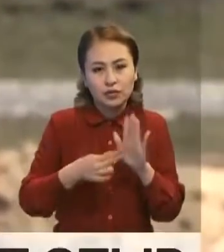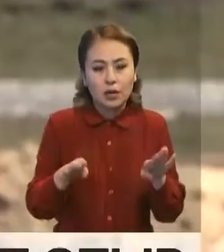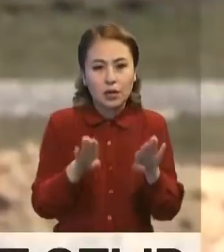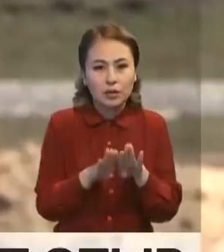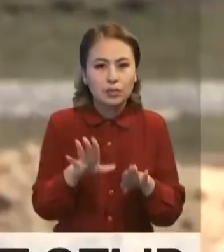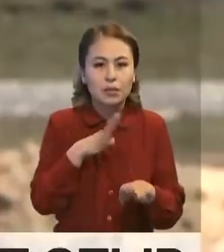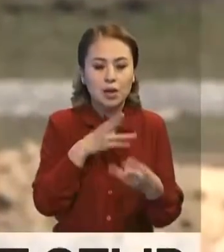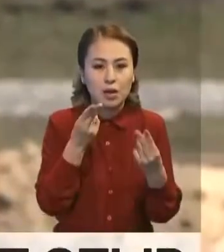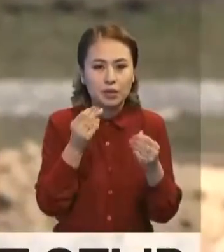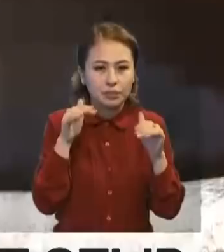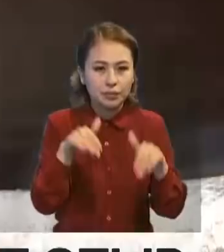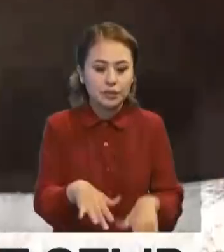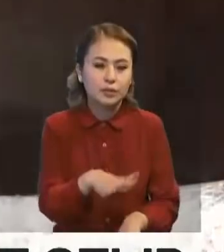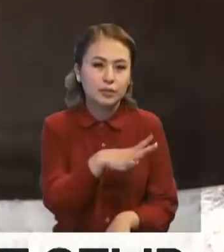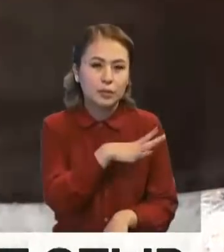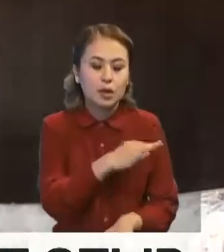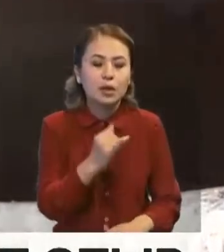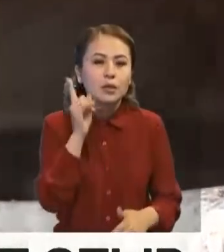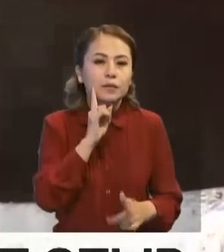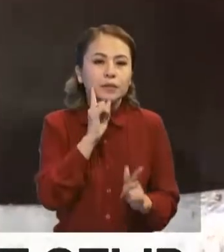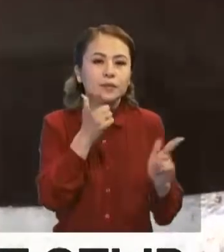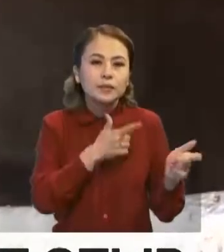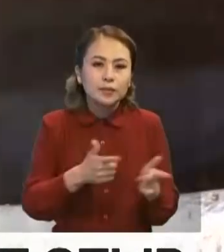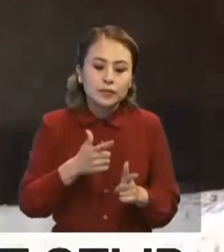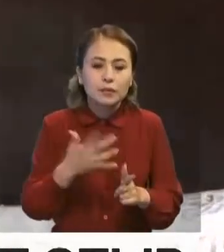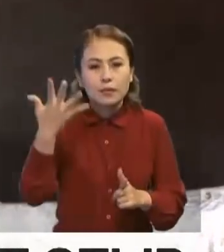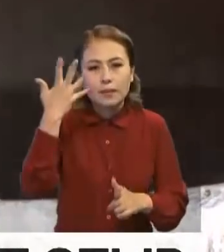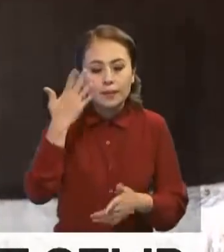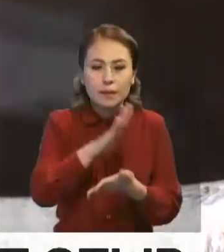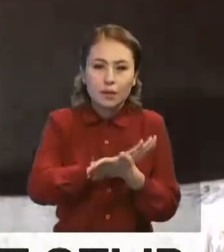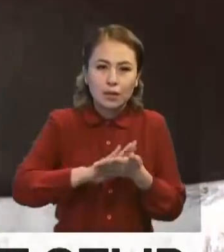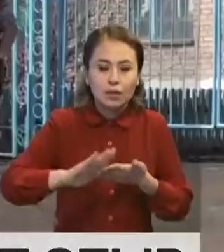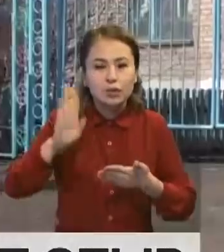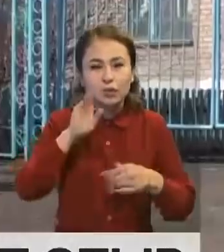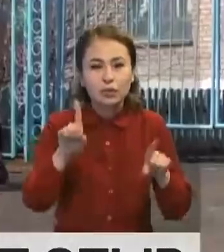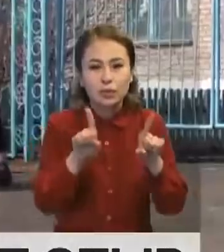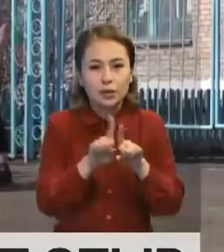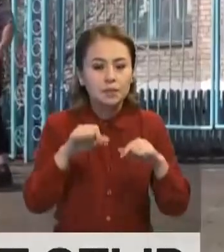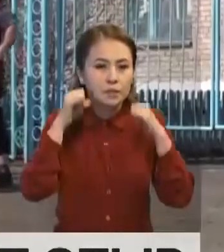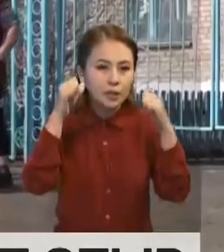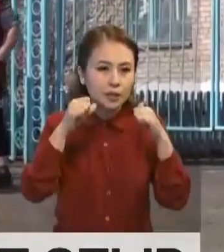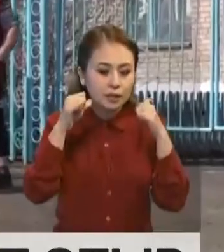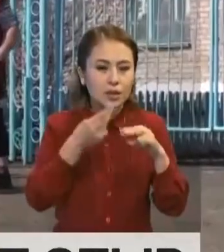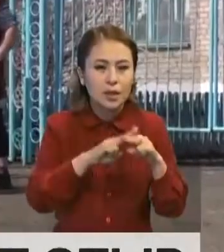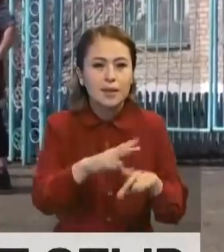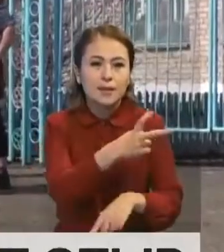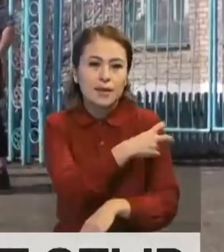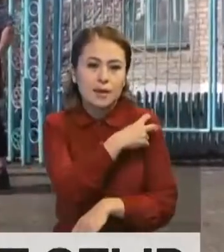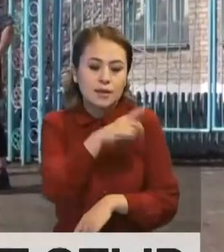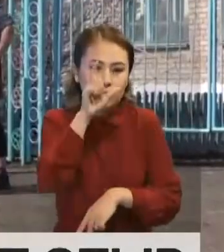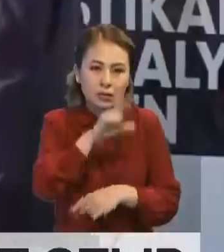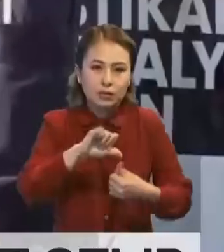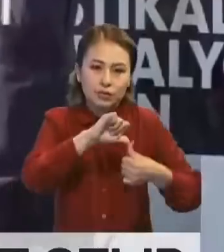шаруа қаржыға кеп тіреліп тұр. Әзір ауылға нақты қашан таза су тартылатыны белгісіз. Сондықтан дәрігерлер тұрғындарды тұрақты